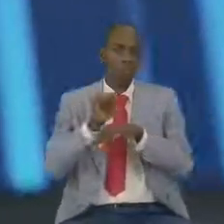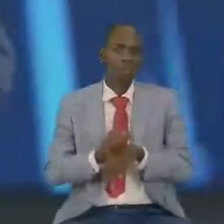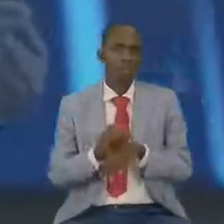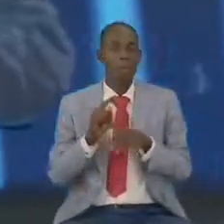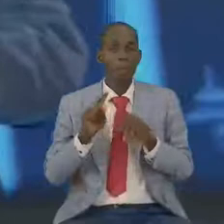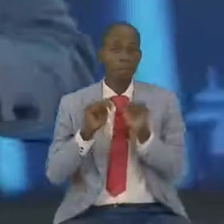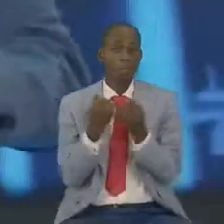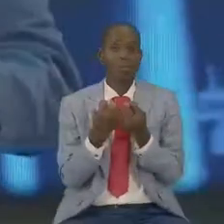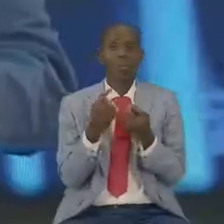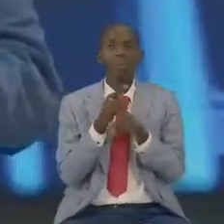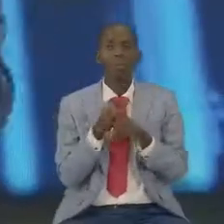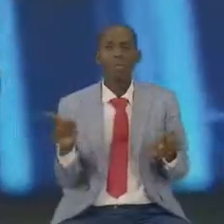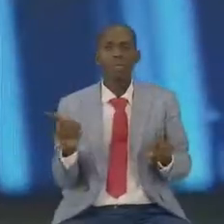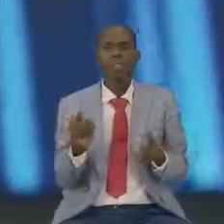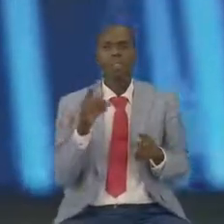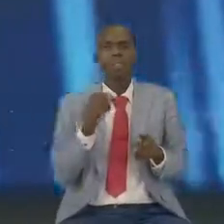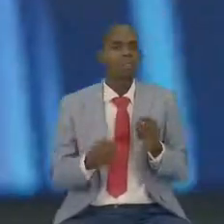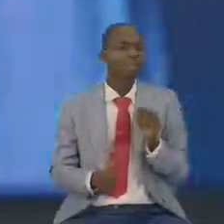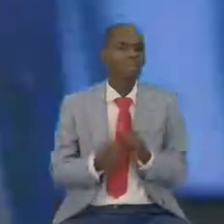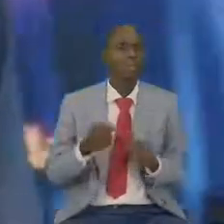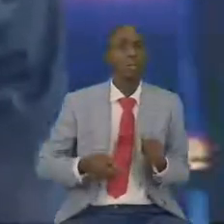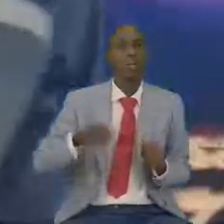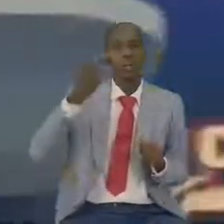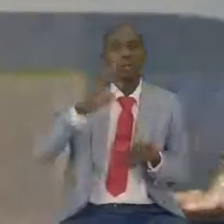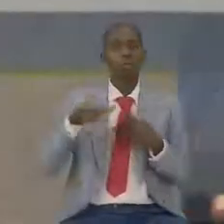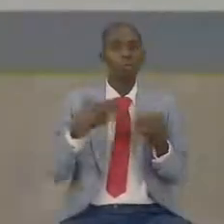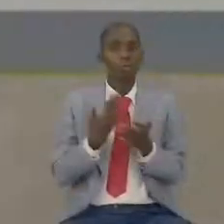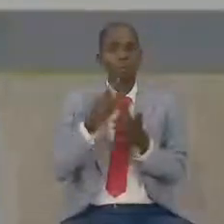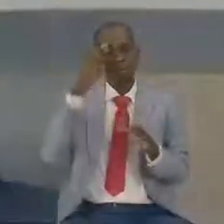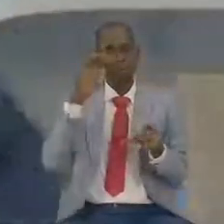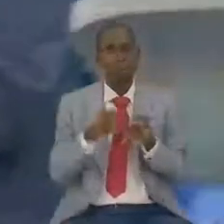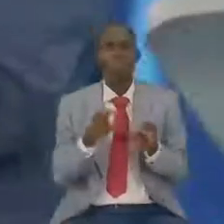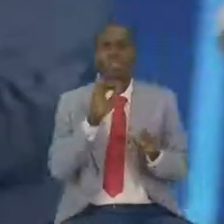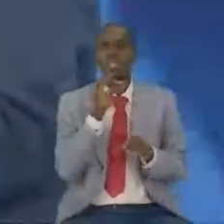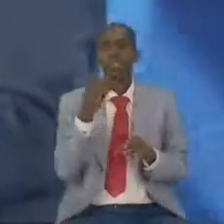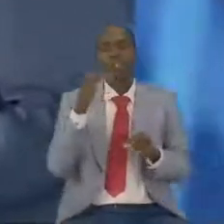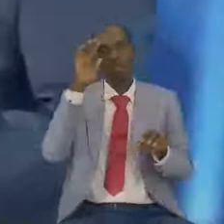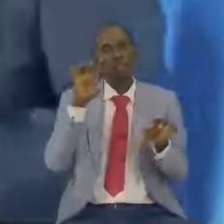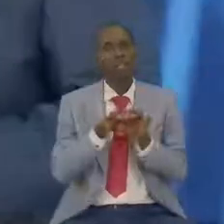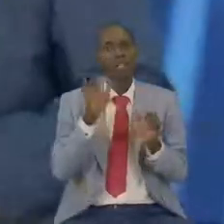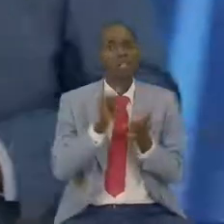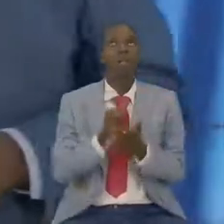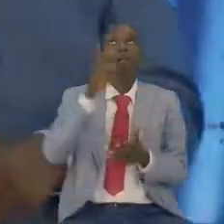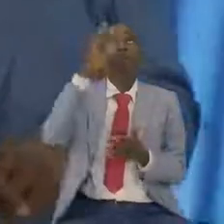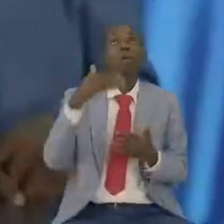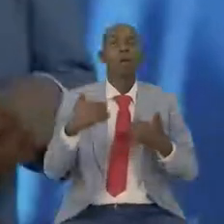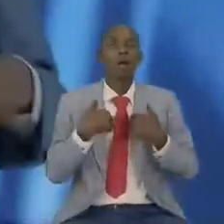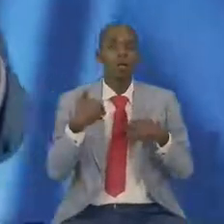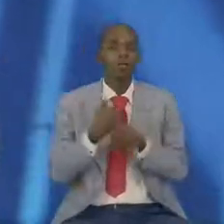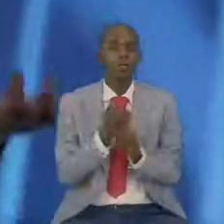Mais la plus élevée des alliances, c'est l'alliance que Dieu a faite avec son